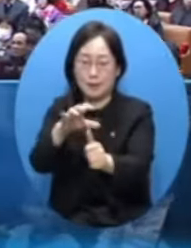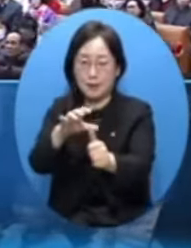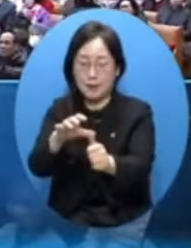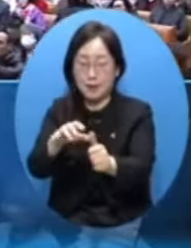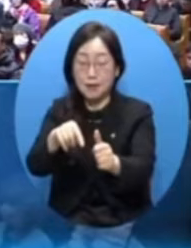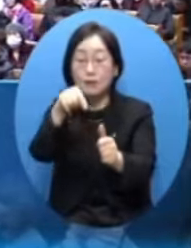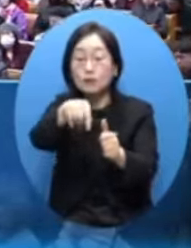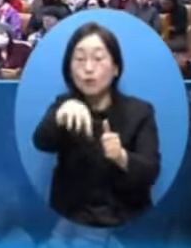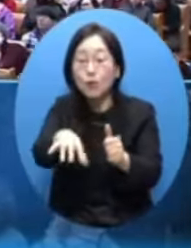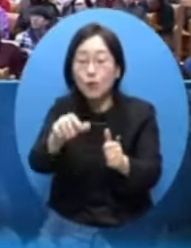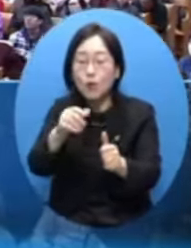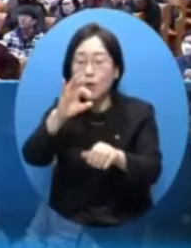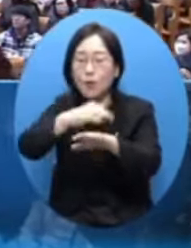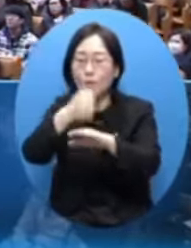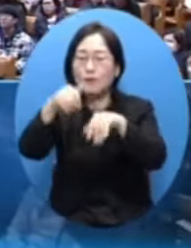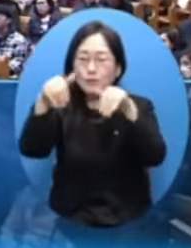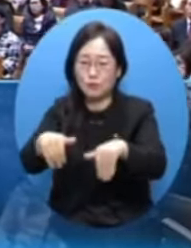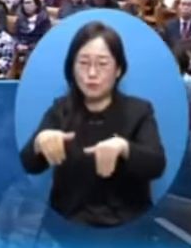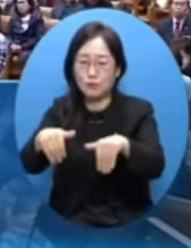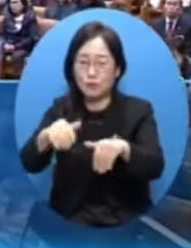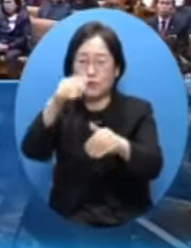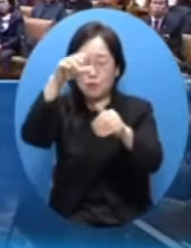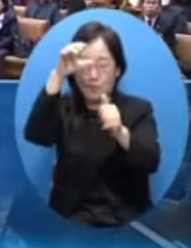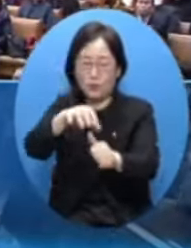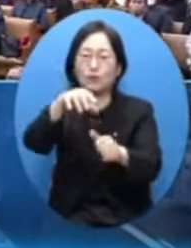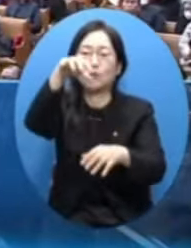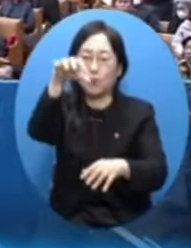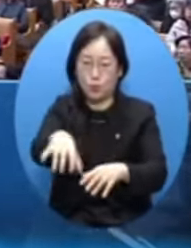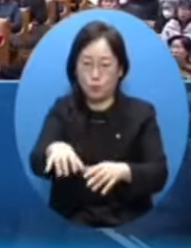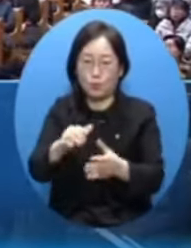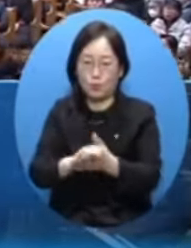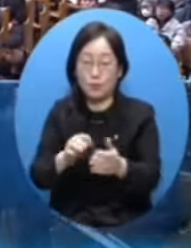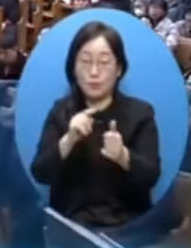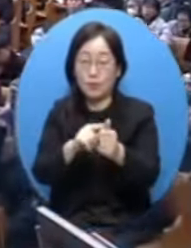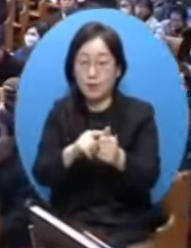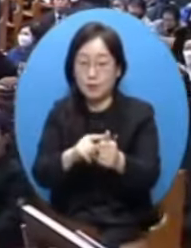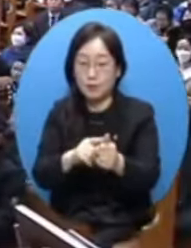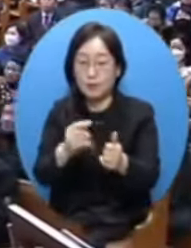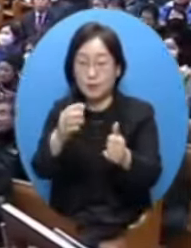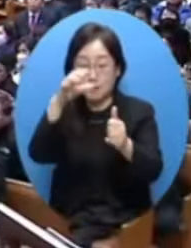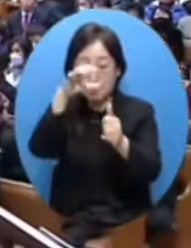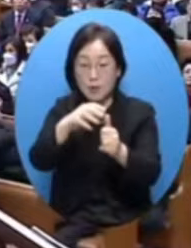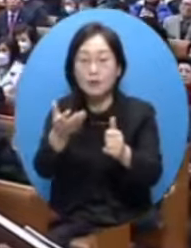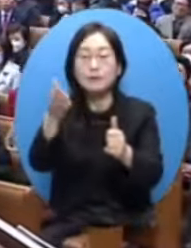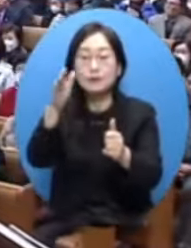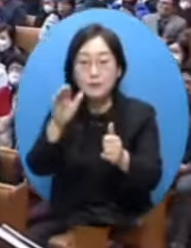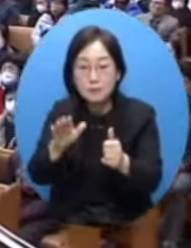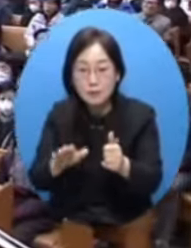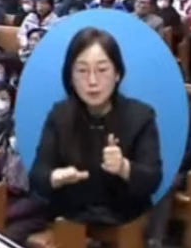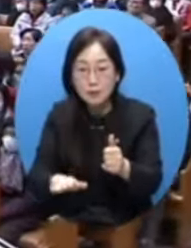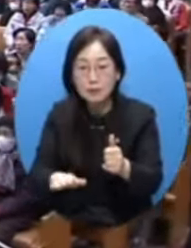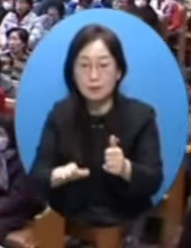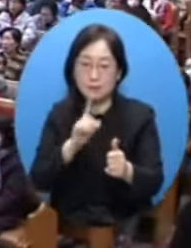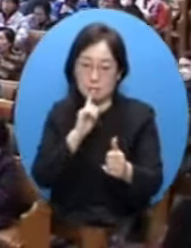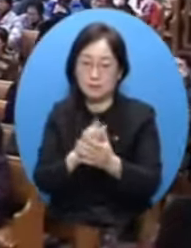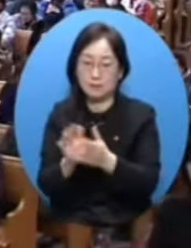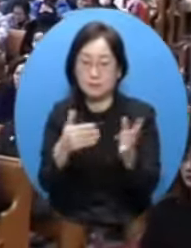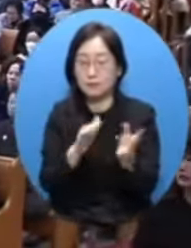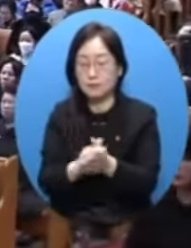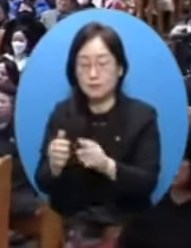가두는 곳이었더라. 요셉이 옥에 갇혔으나 성경은 말씀합니다. 이 시대장 보디발이 심히